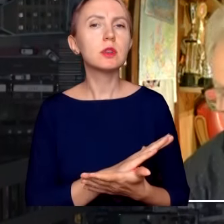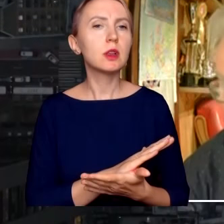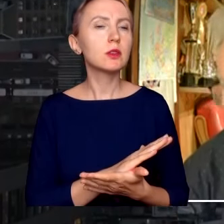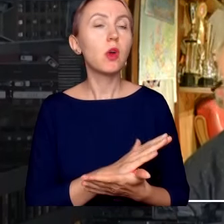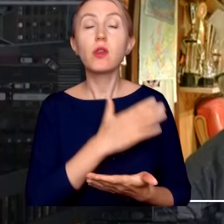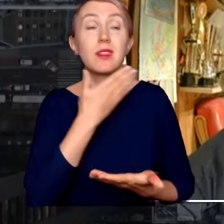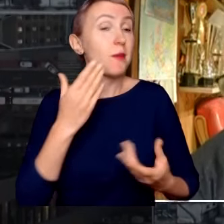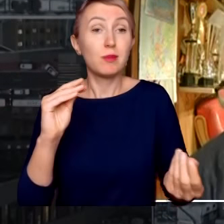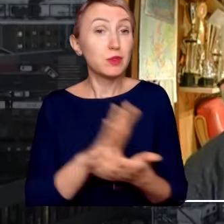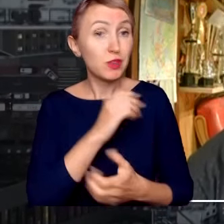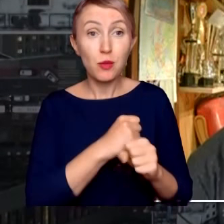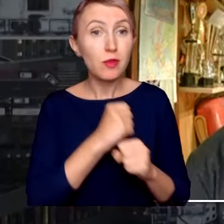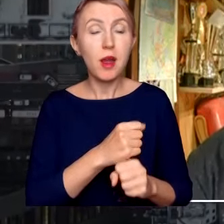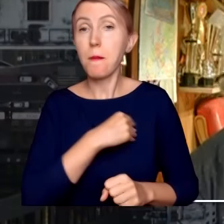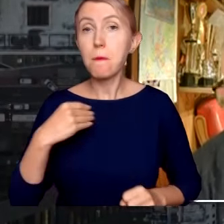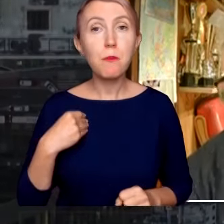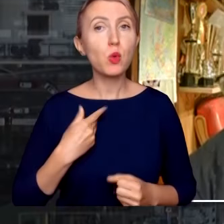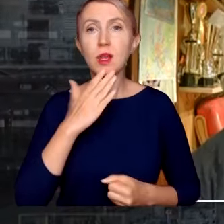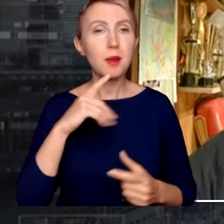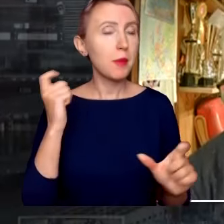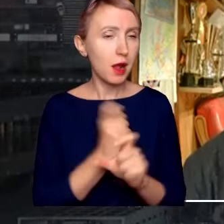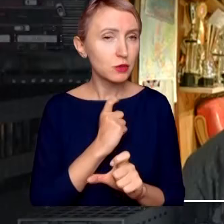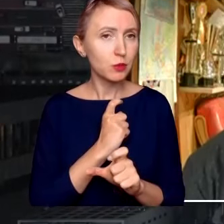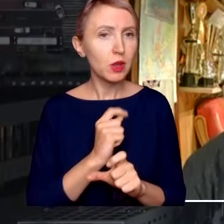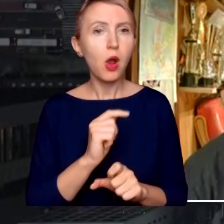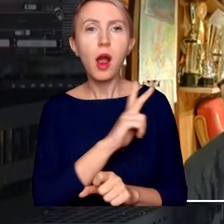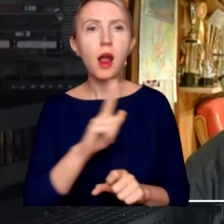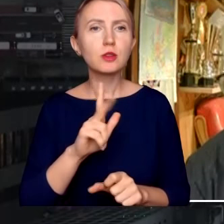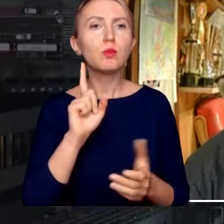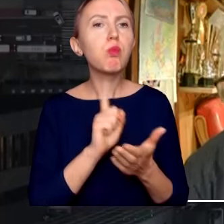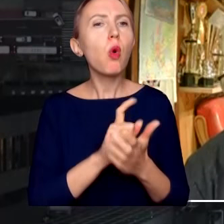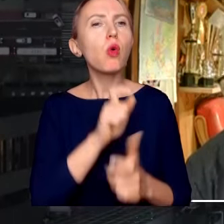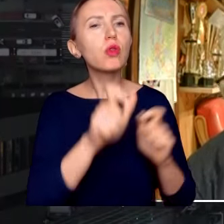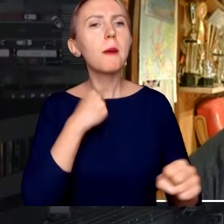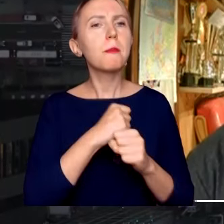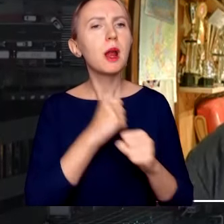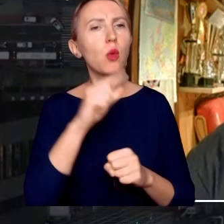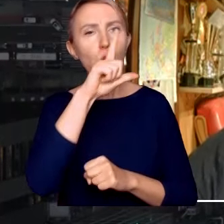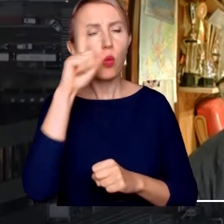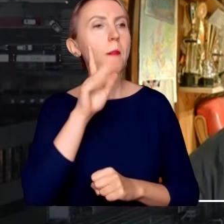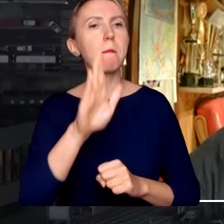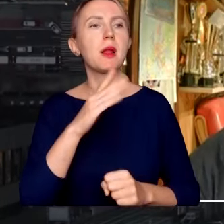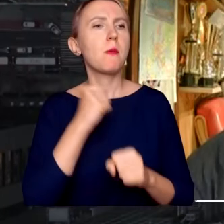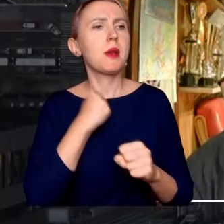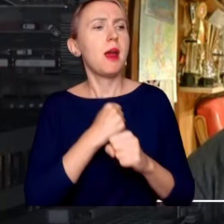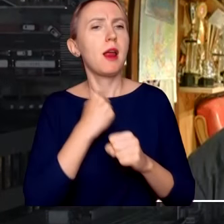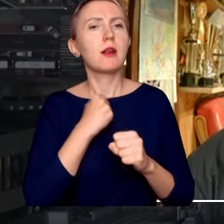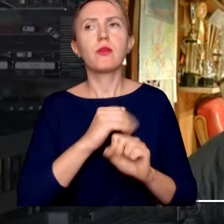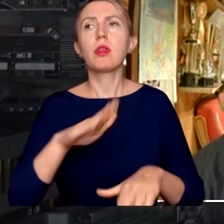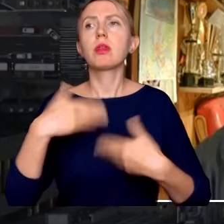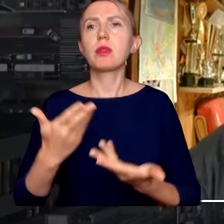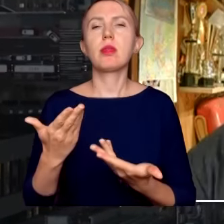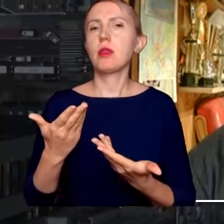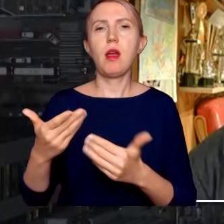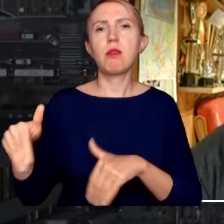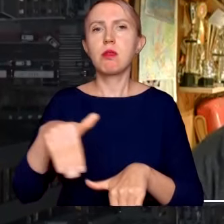Odzwyczajeni i nie będzie Polska krajem, gdzie wszyscy podatnicy i pracujący będą pracować na nierobów